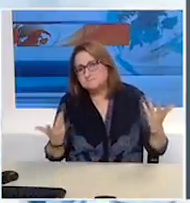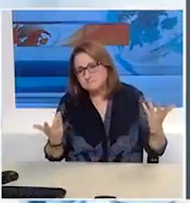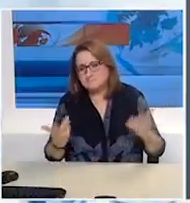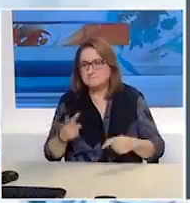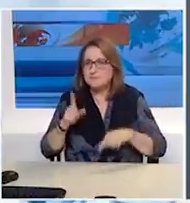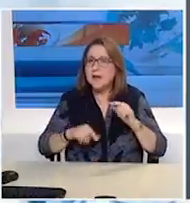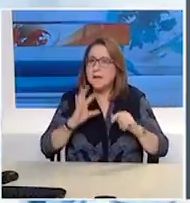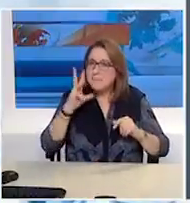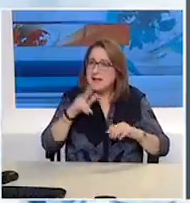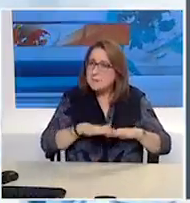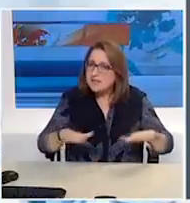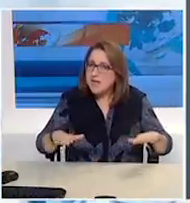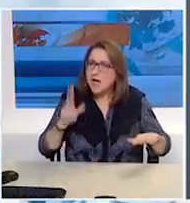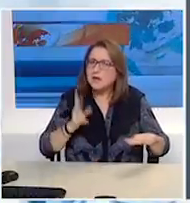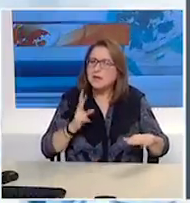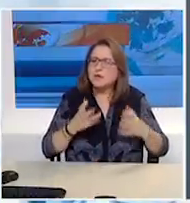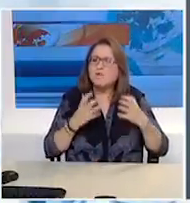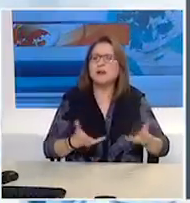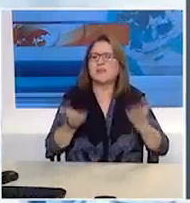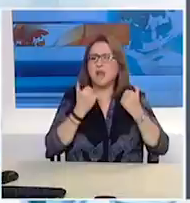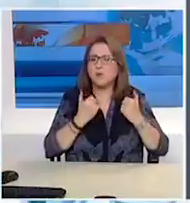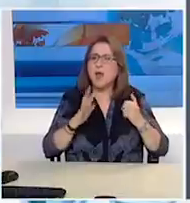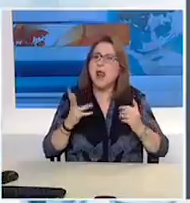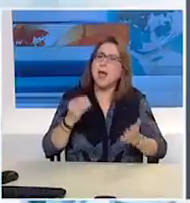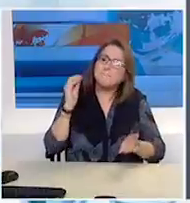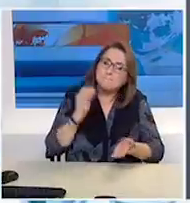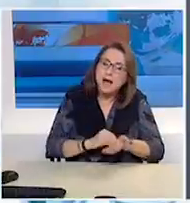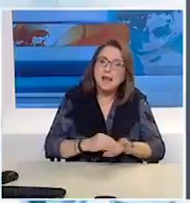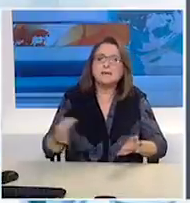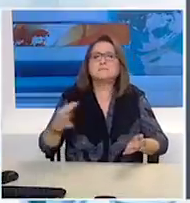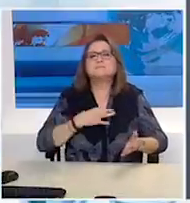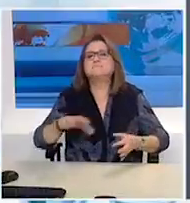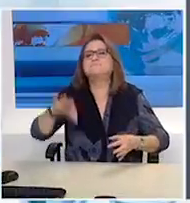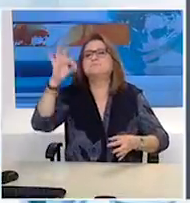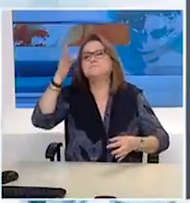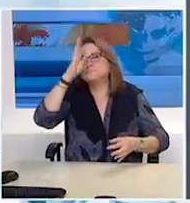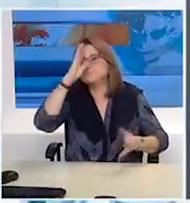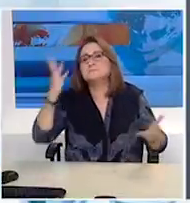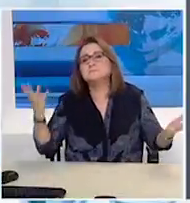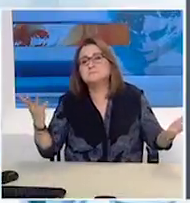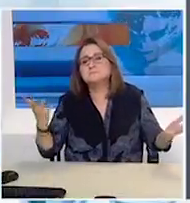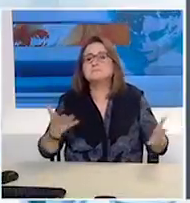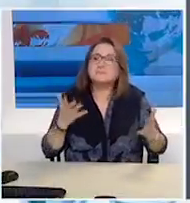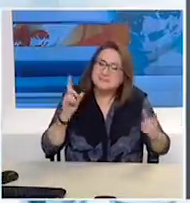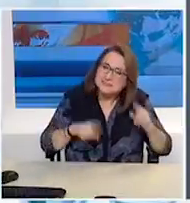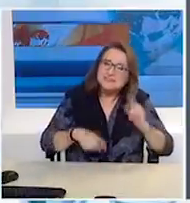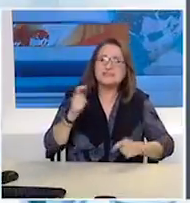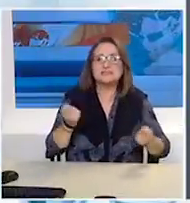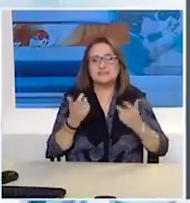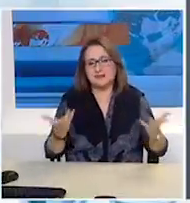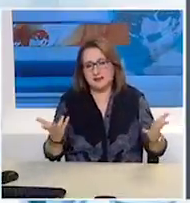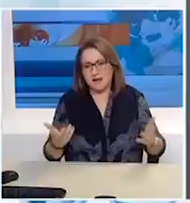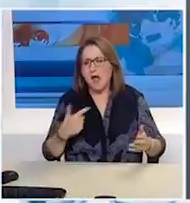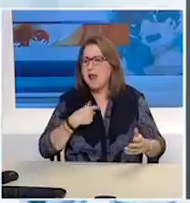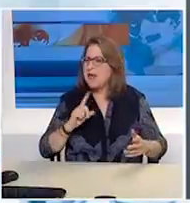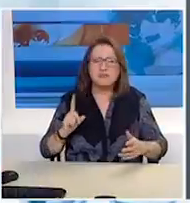πολύ, όταν έχεις εκατοντάδες χιλιάδες κρούσματα σε χώρα, και γι' αυτό χρειάζεται προσοχή και επαγρύπνηση. Δεν μας